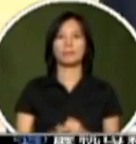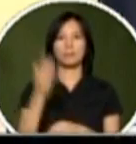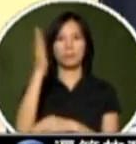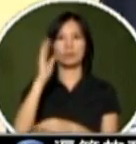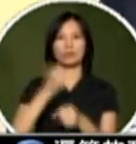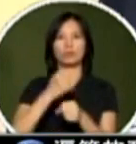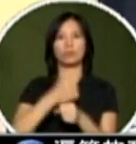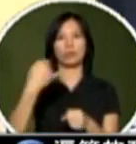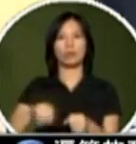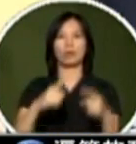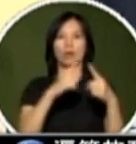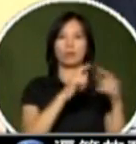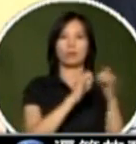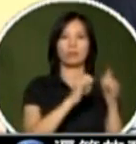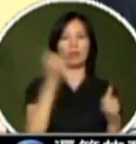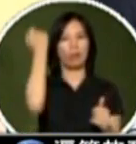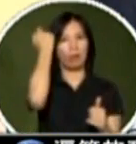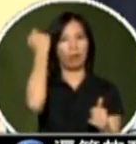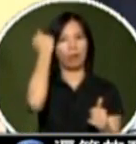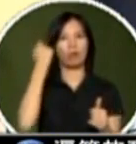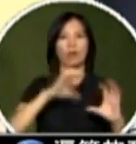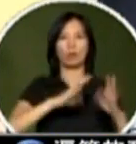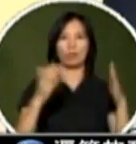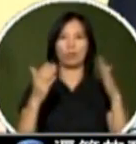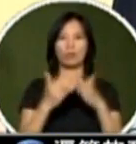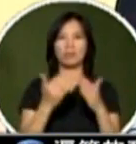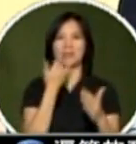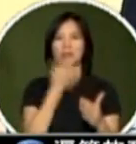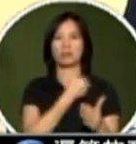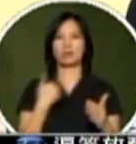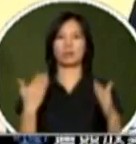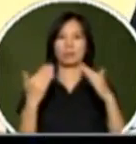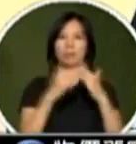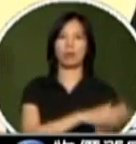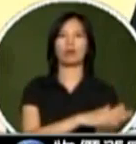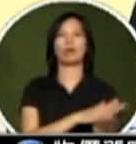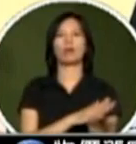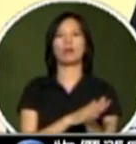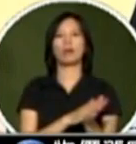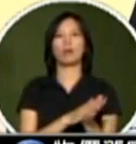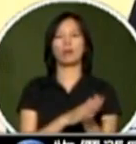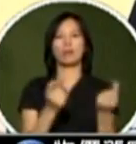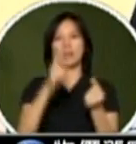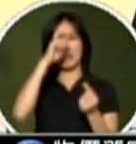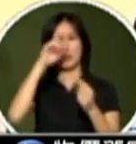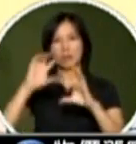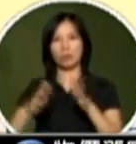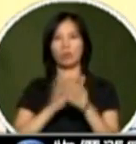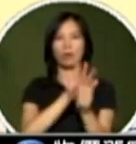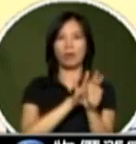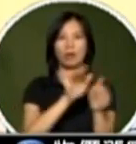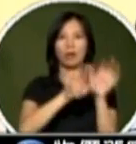政府做不好，人民受苦，整个国家都可能崩盘。冰岛、希腊、爱尔